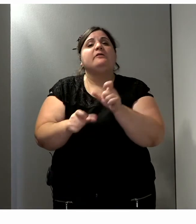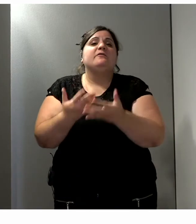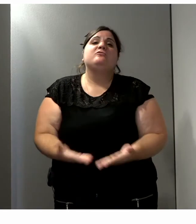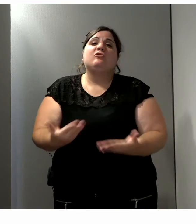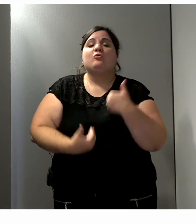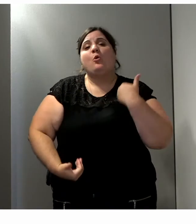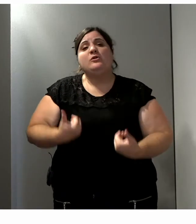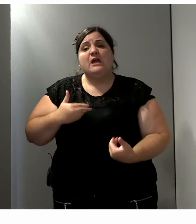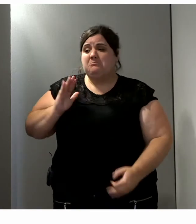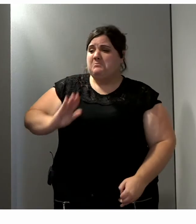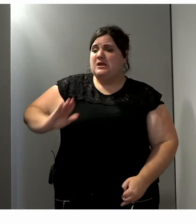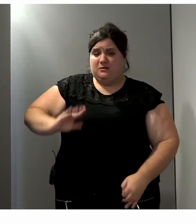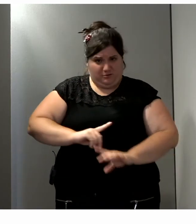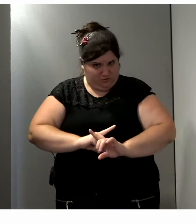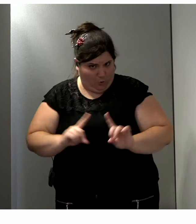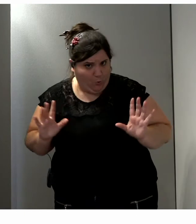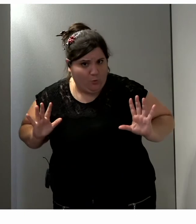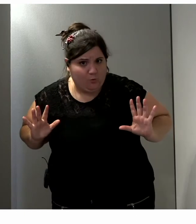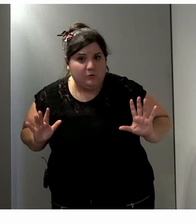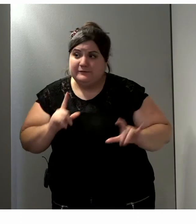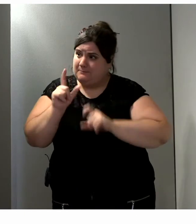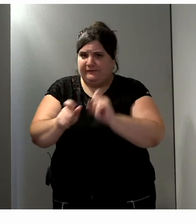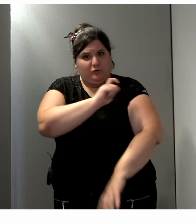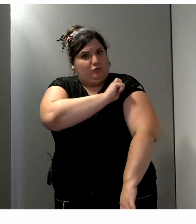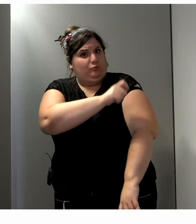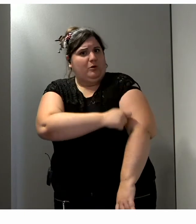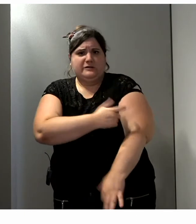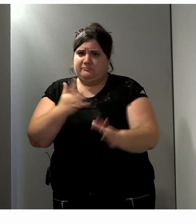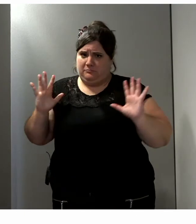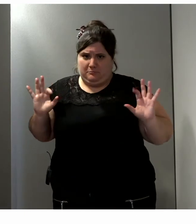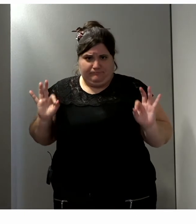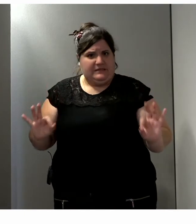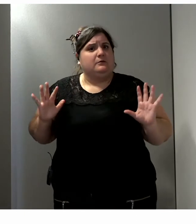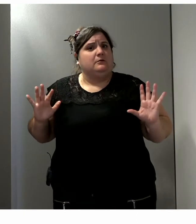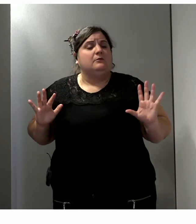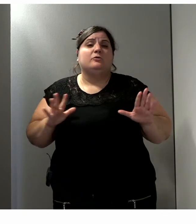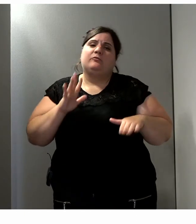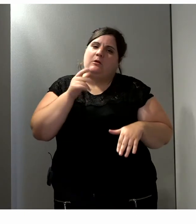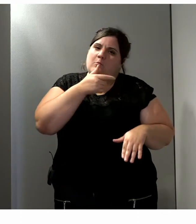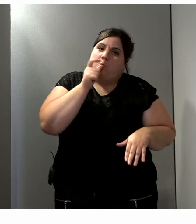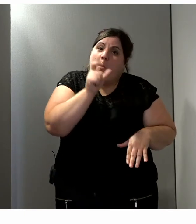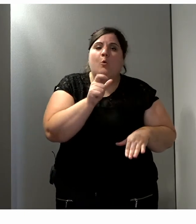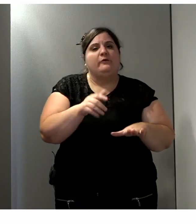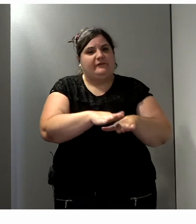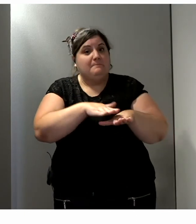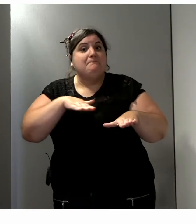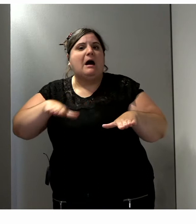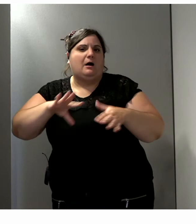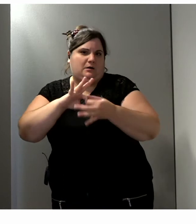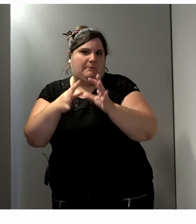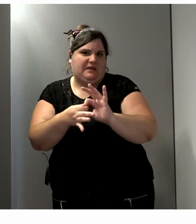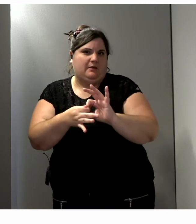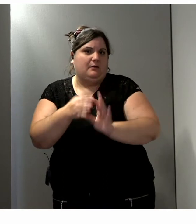athlètes comme les autres, donc l'expression paralympique, je pense, plus appropriée. On a quand même enregistré des